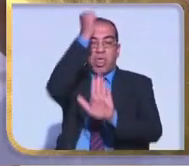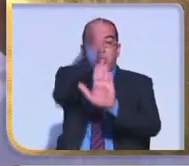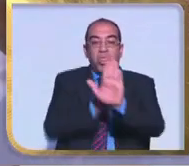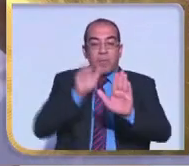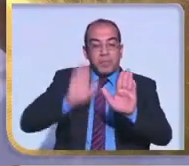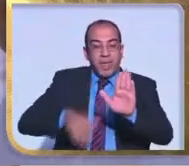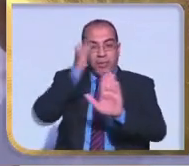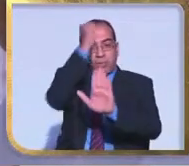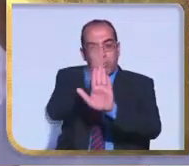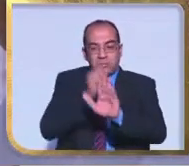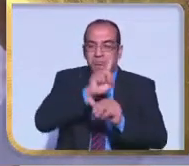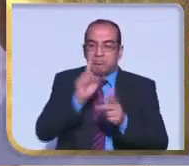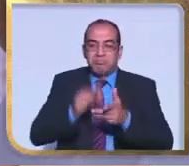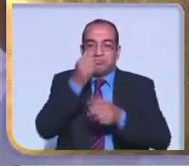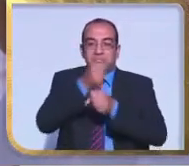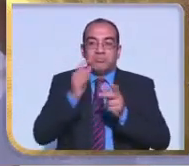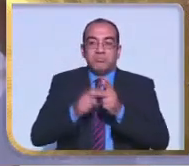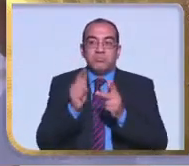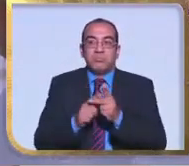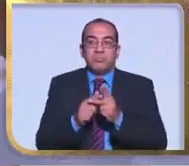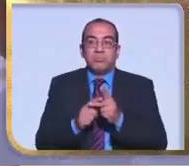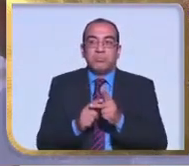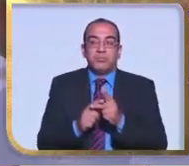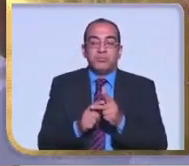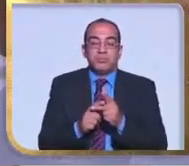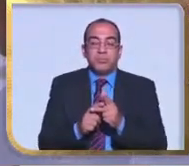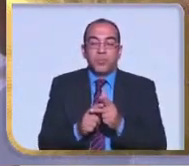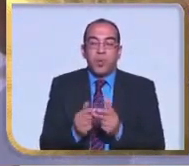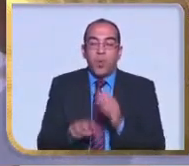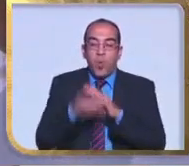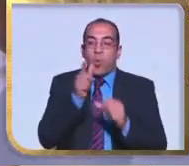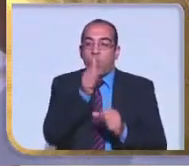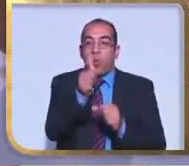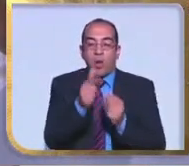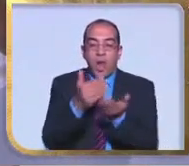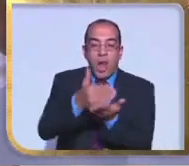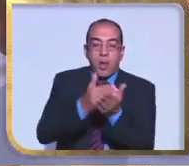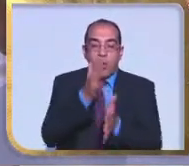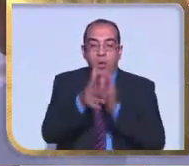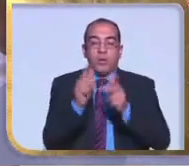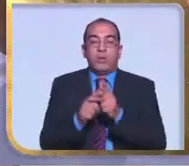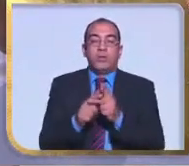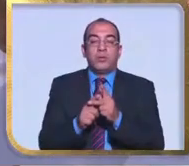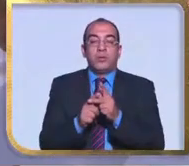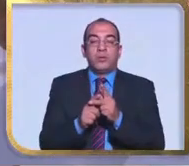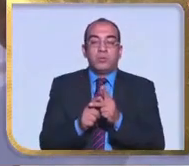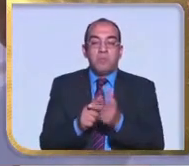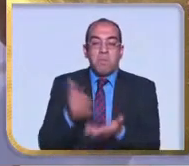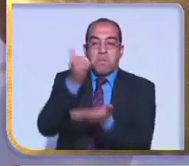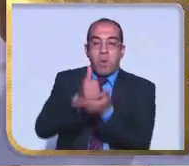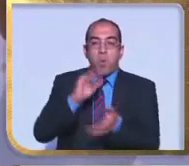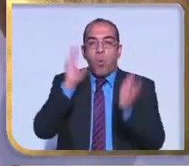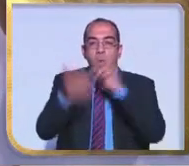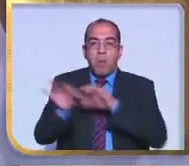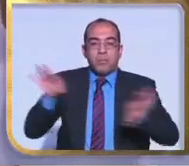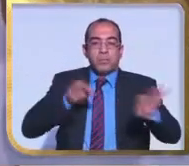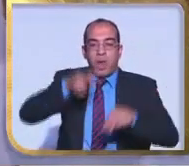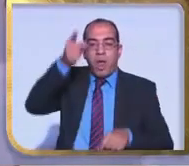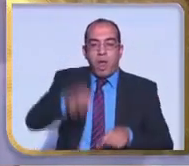نغتال من تحتنا. يا من كنت قبل كل شيء والمكون لكل